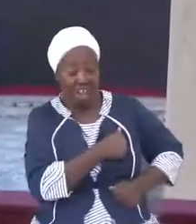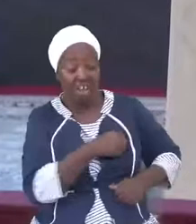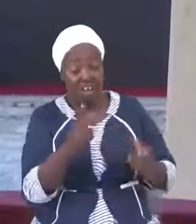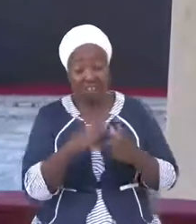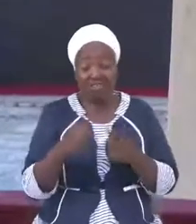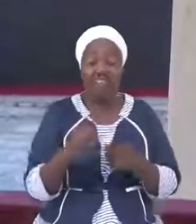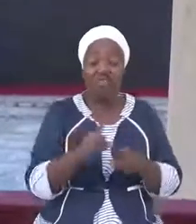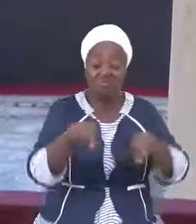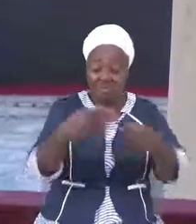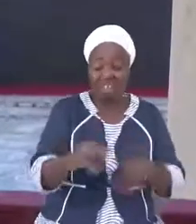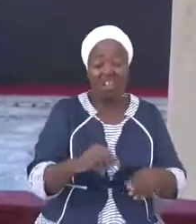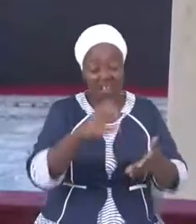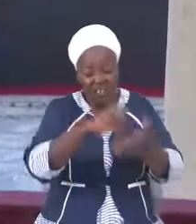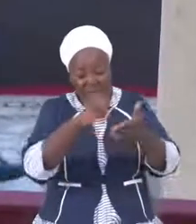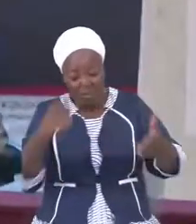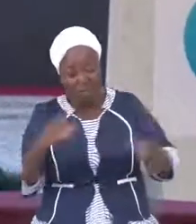de Dieu